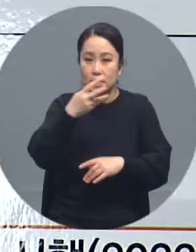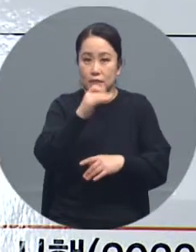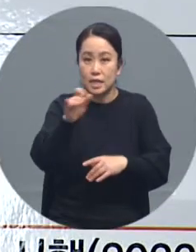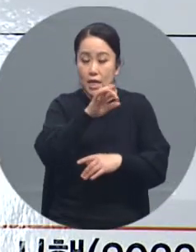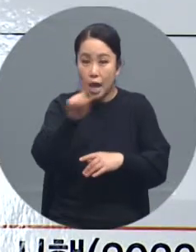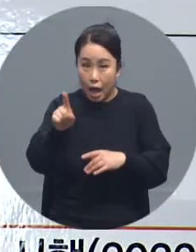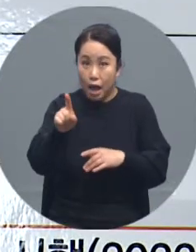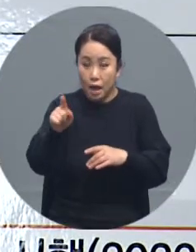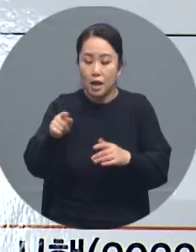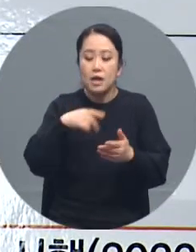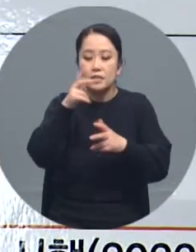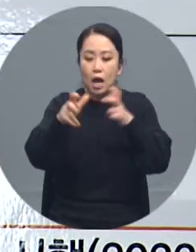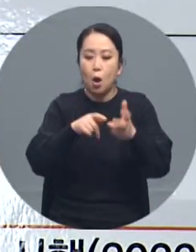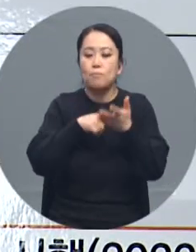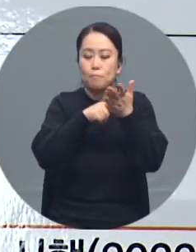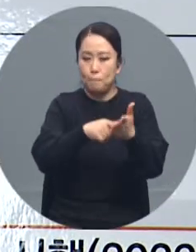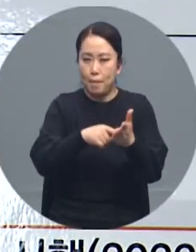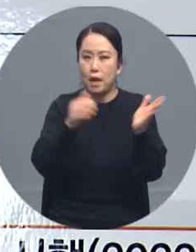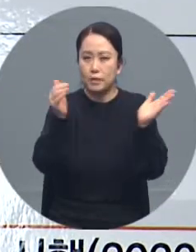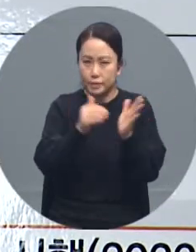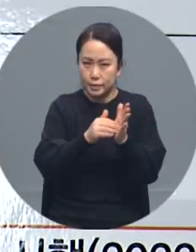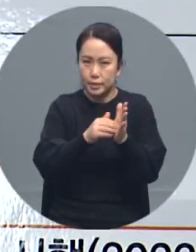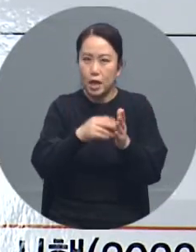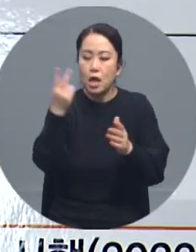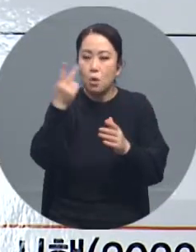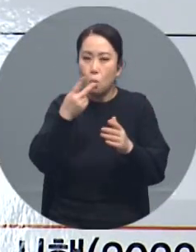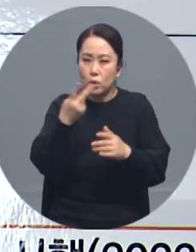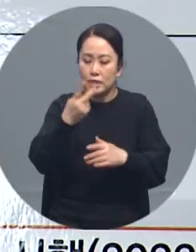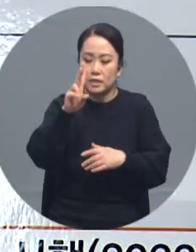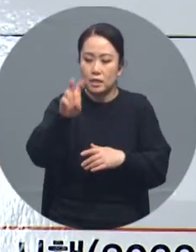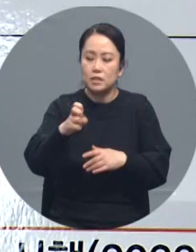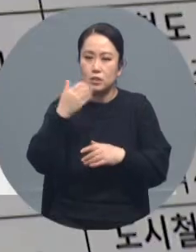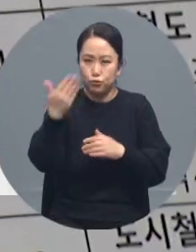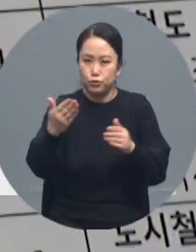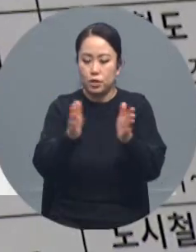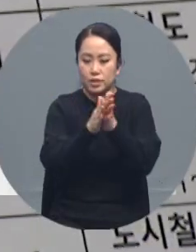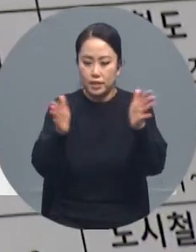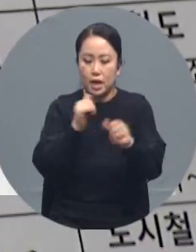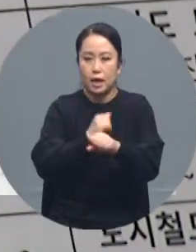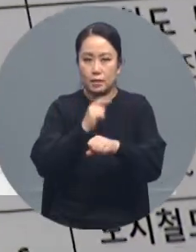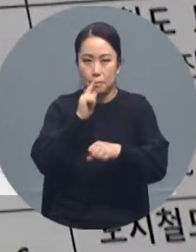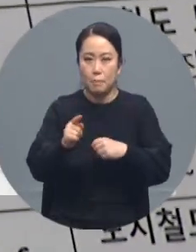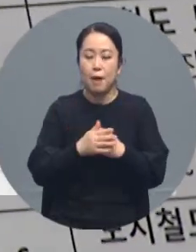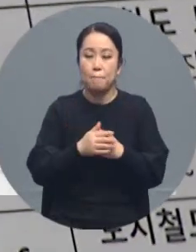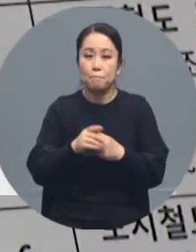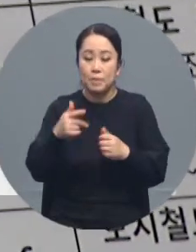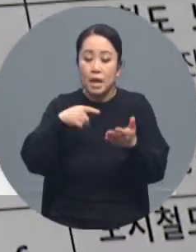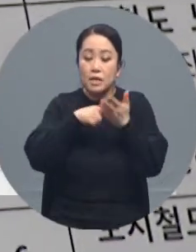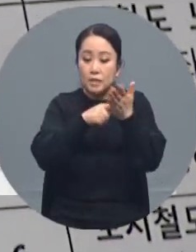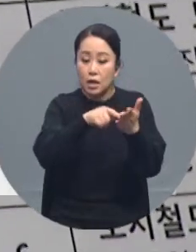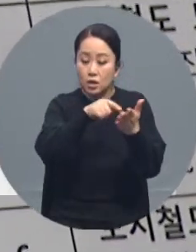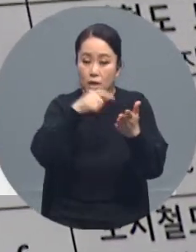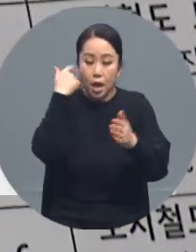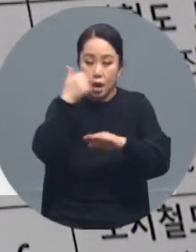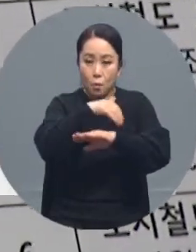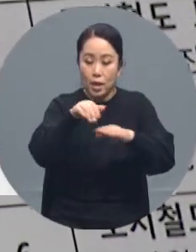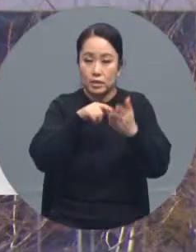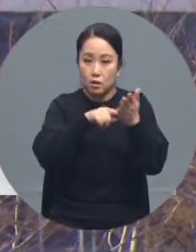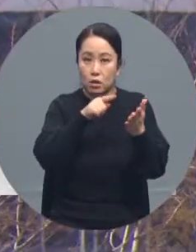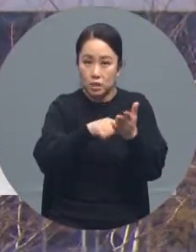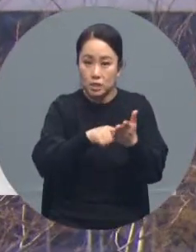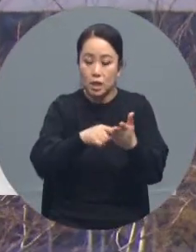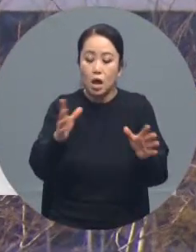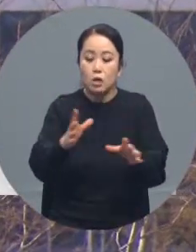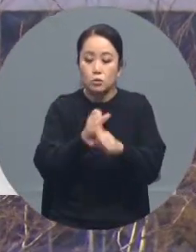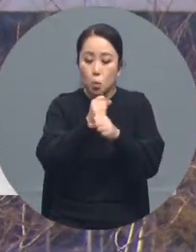제안서를 접수하고 오는 2029년 개통한다는 계획을 세웠습니다. 제안서에 따르면 오시리아선의 총